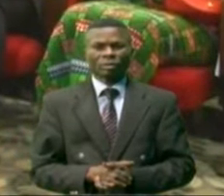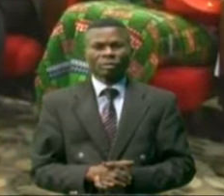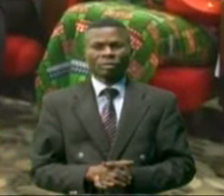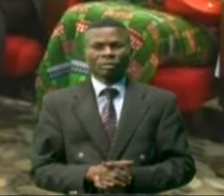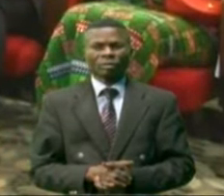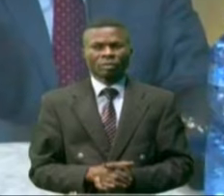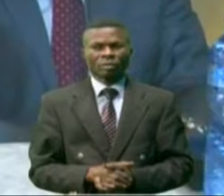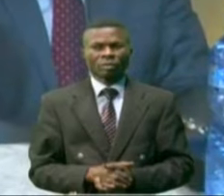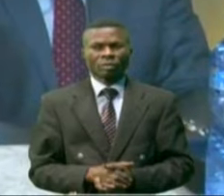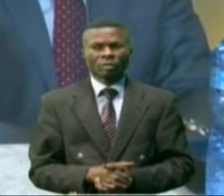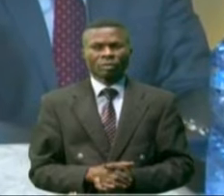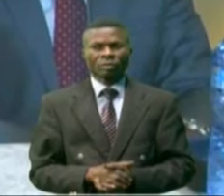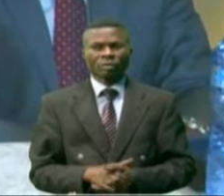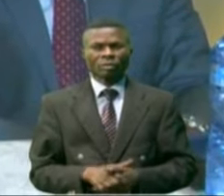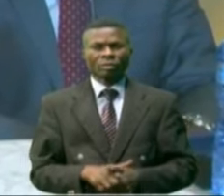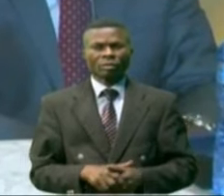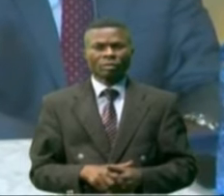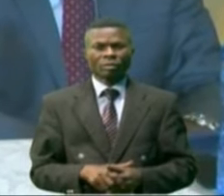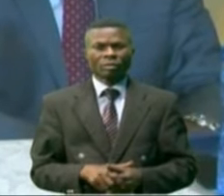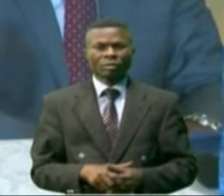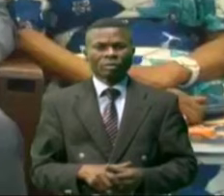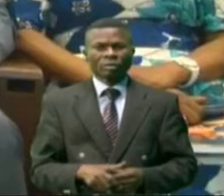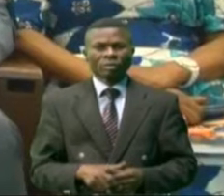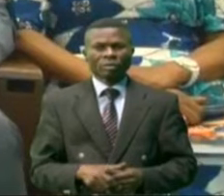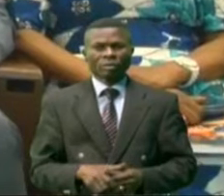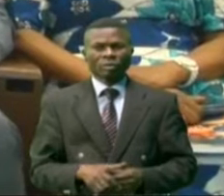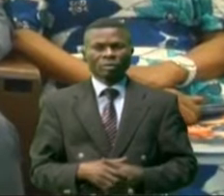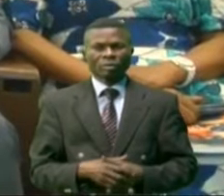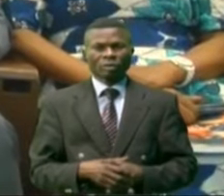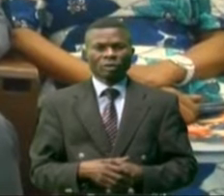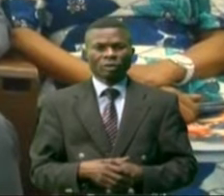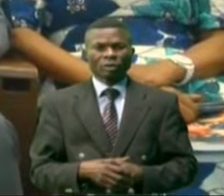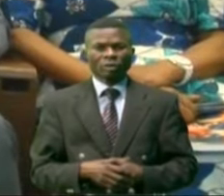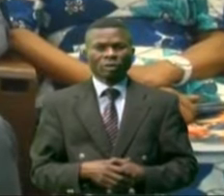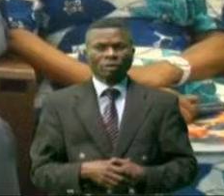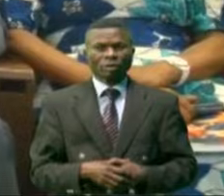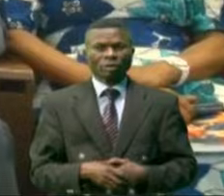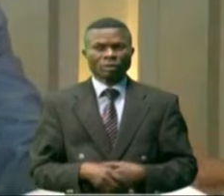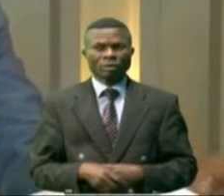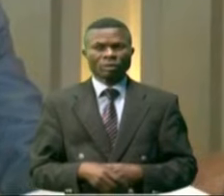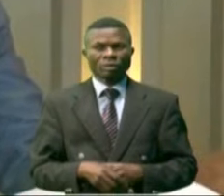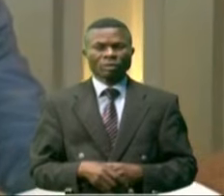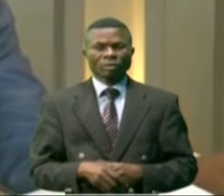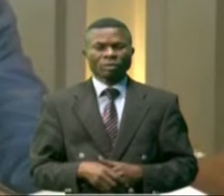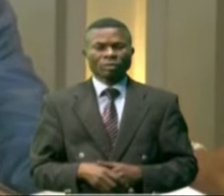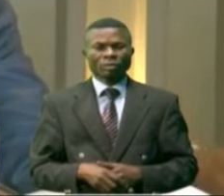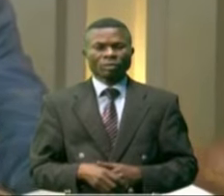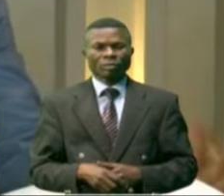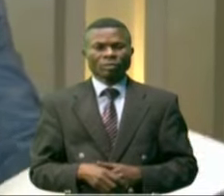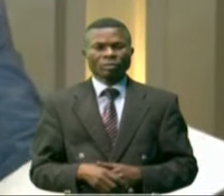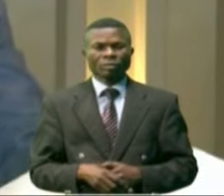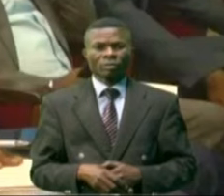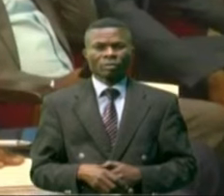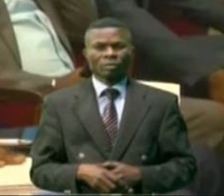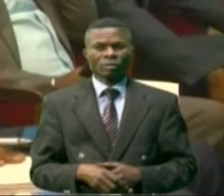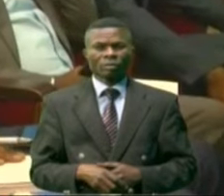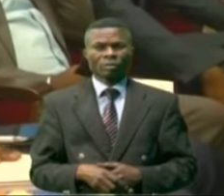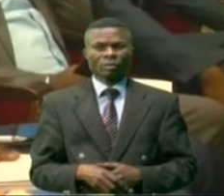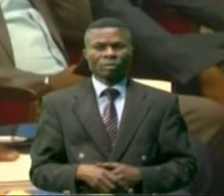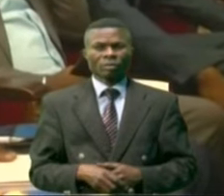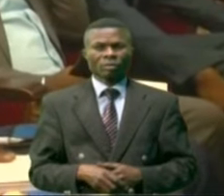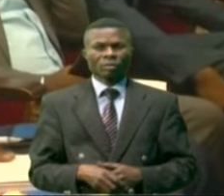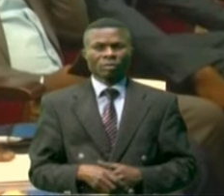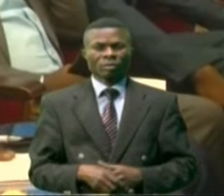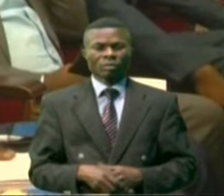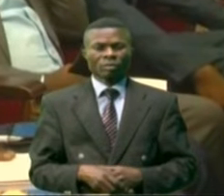s'investir pour la réalisation du deuxième recensement général de la population et de l'habitat. Le représentant de fonds